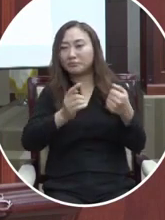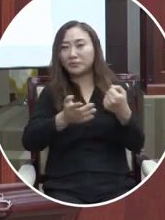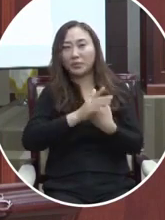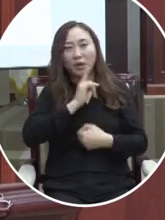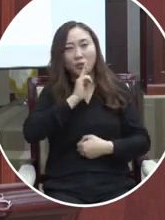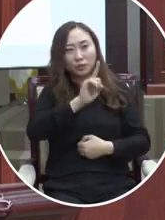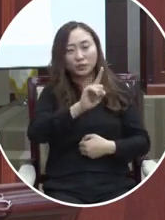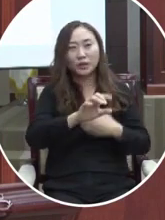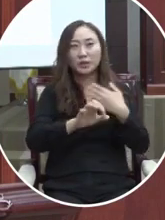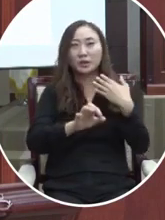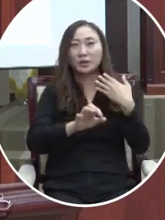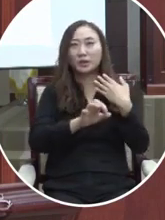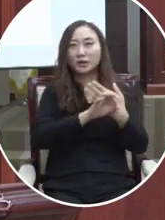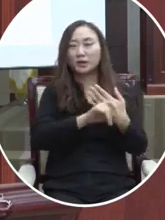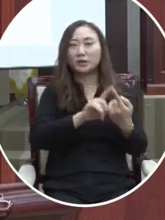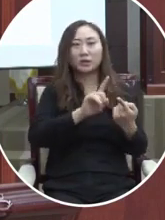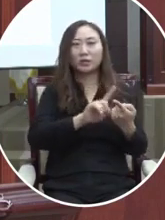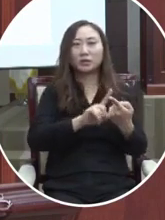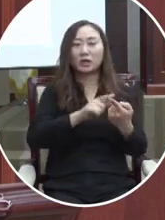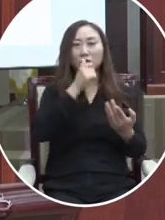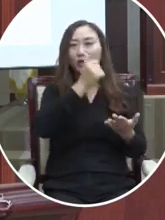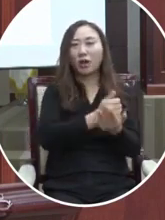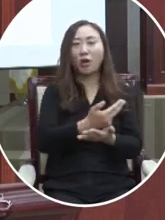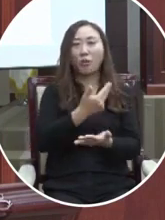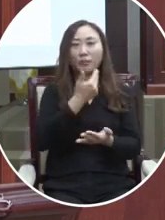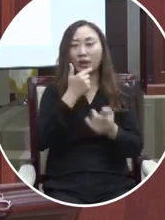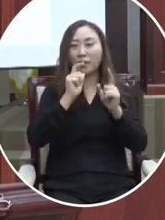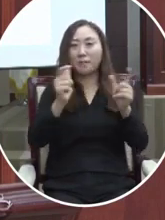사건도 혐의 없음으로 불송치되었습니다.